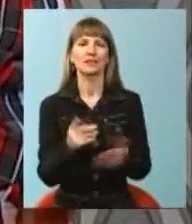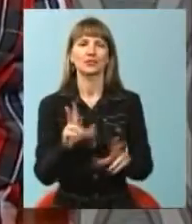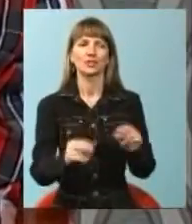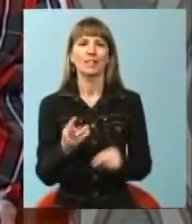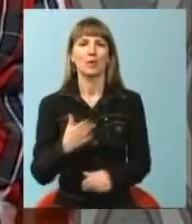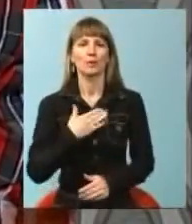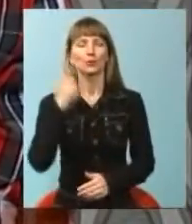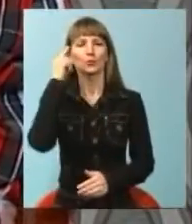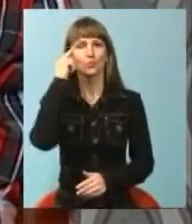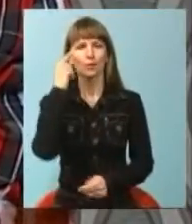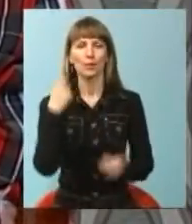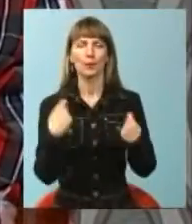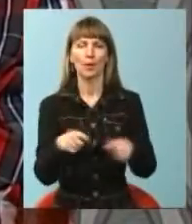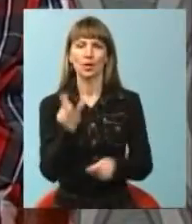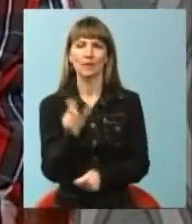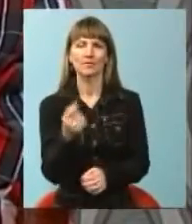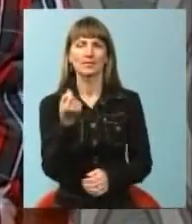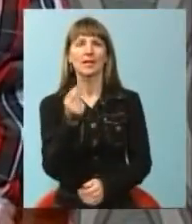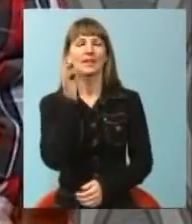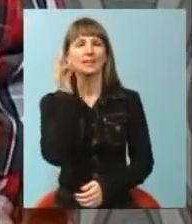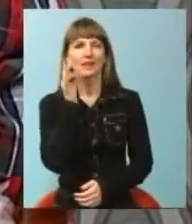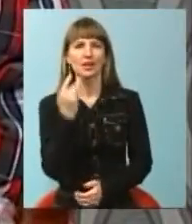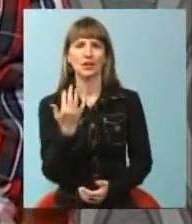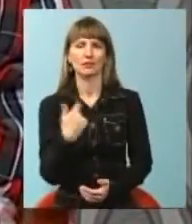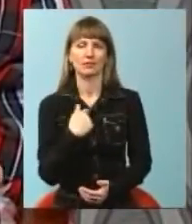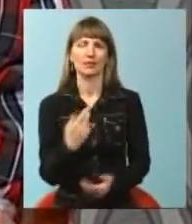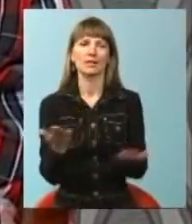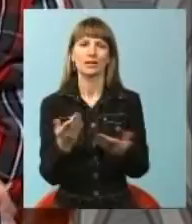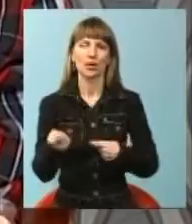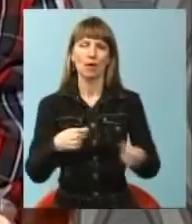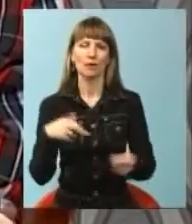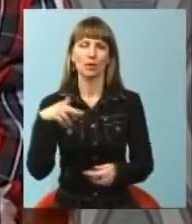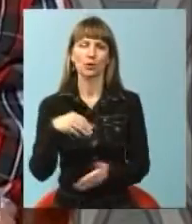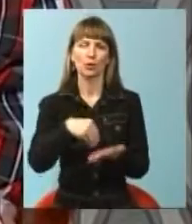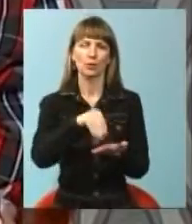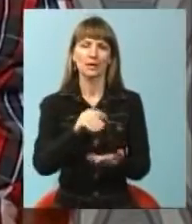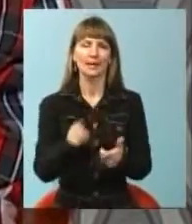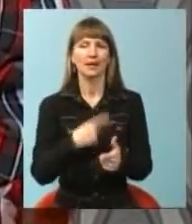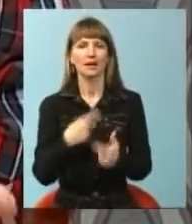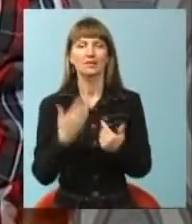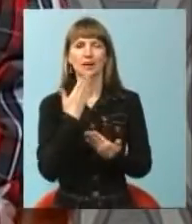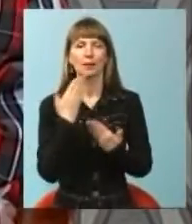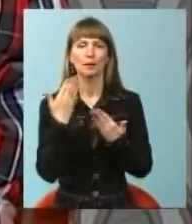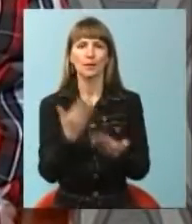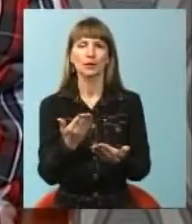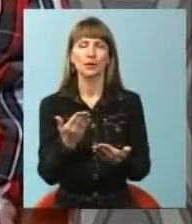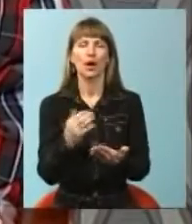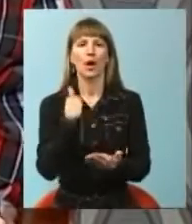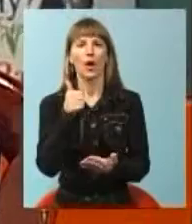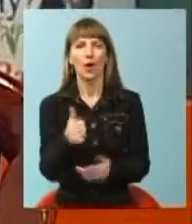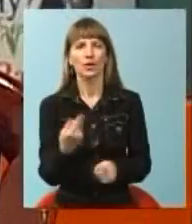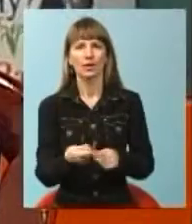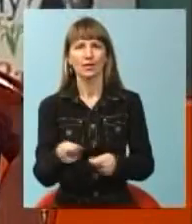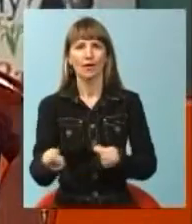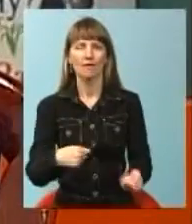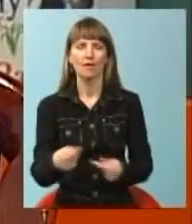на мою думку, якось продавці вони трішки хитрі. Оскільки, коли ти щось, якийсь товар приходиш, купуєш або запитуєш, чи добрий цей товар, чи